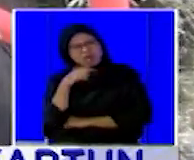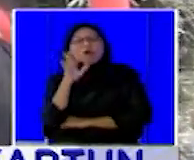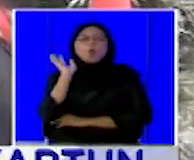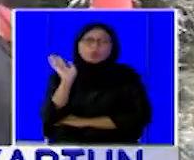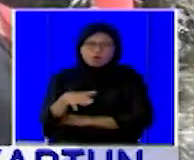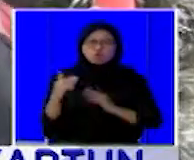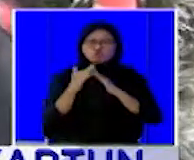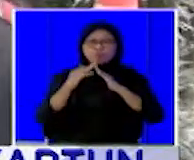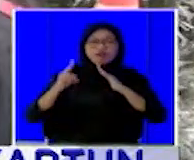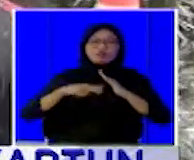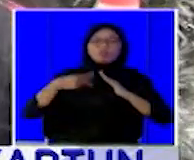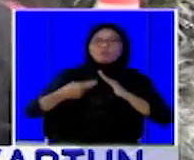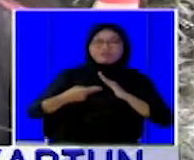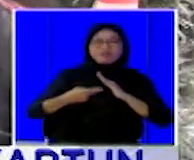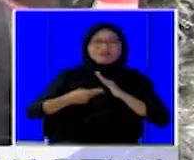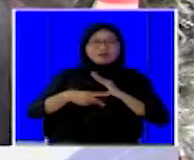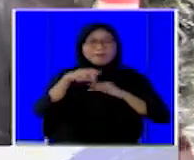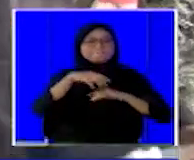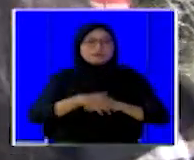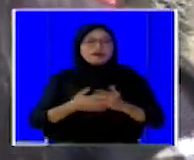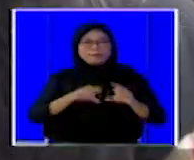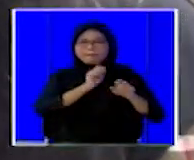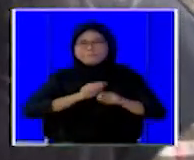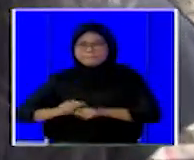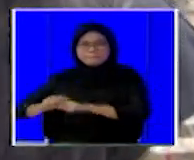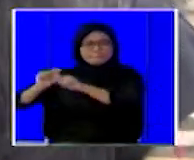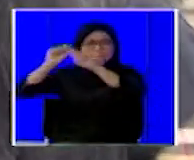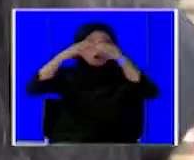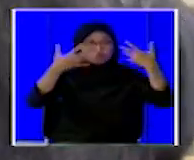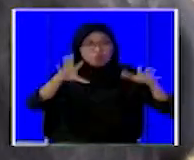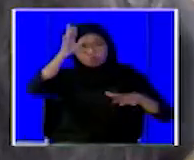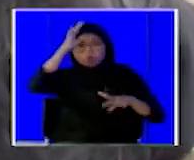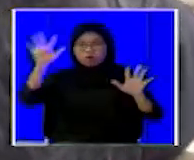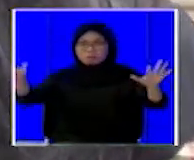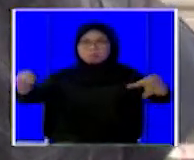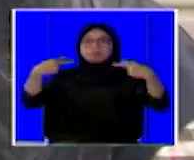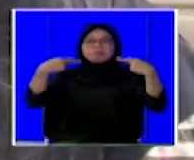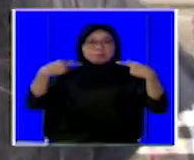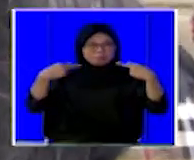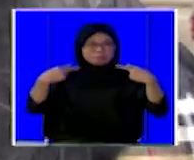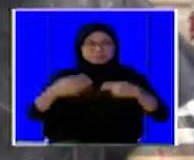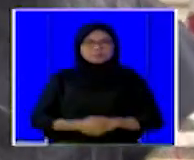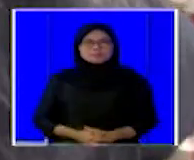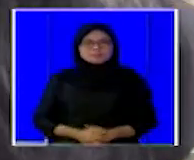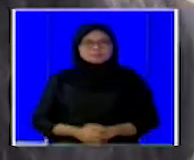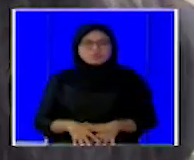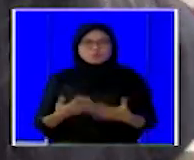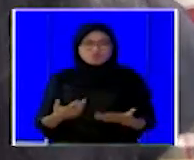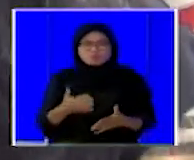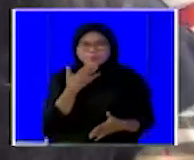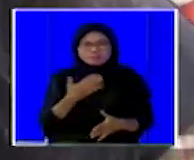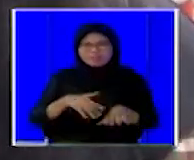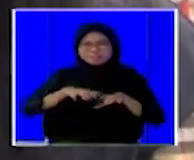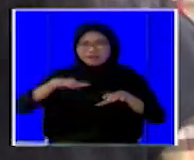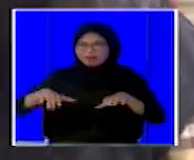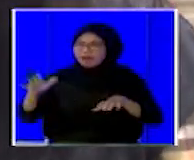Kebetulan banyak peminatnya yang foto, akhirnya kita terusin sampai ke Christmas. Tetangga-tetangga kita ajak, terus kebetulan